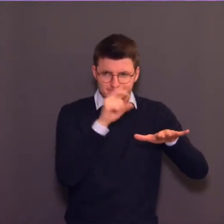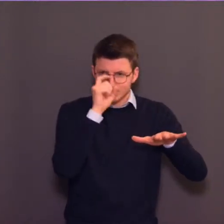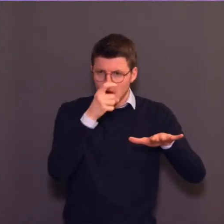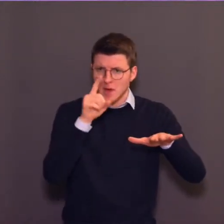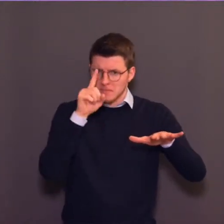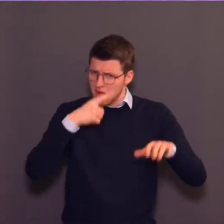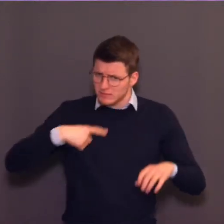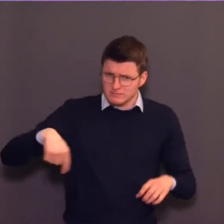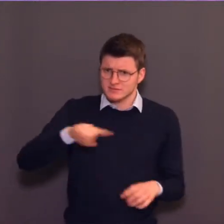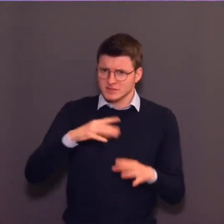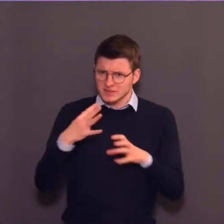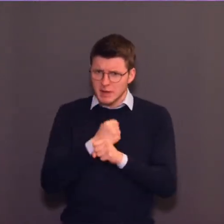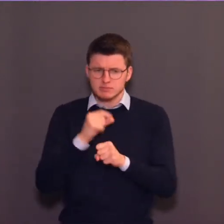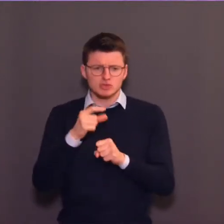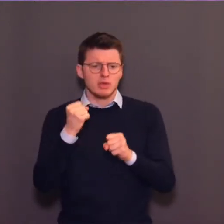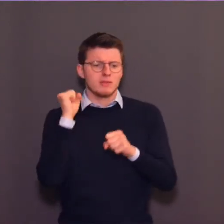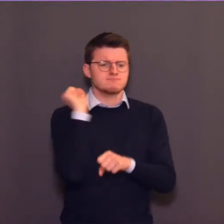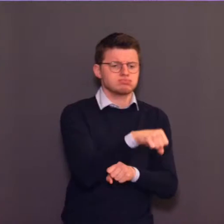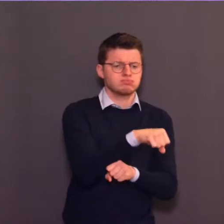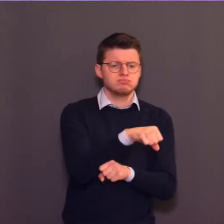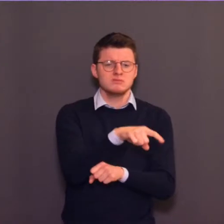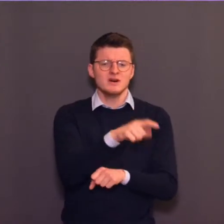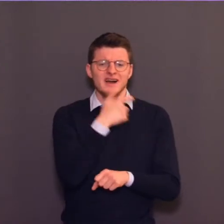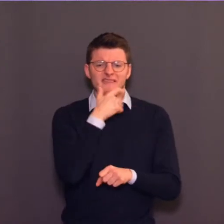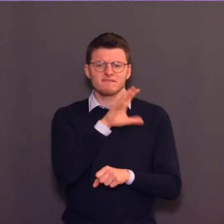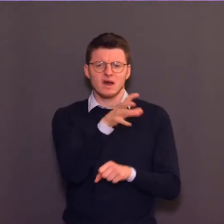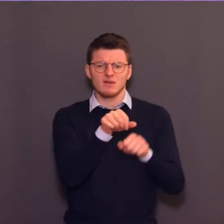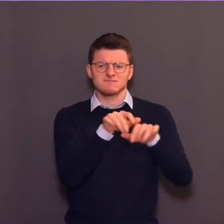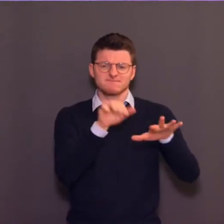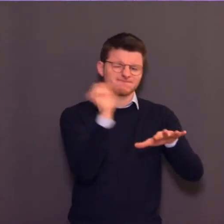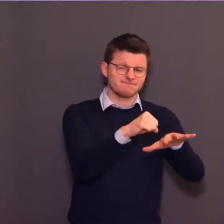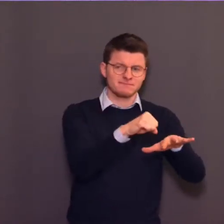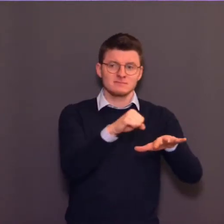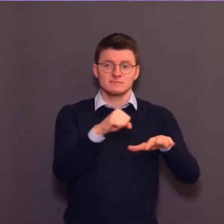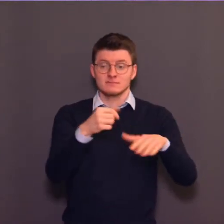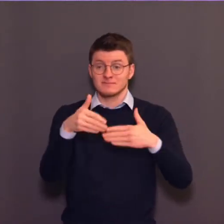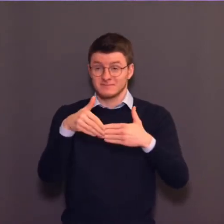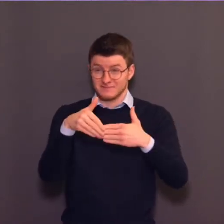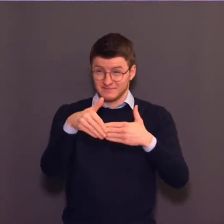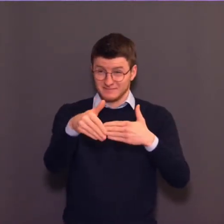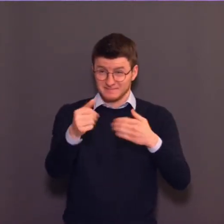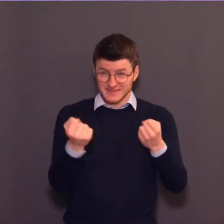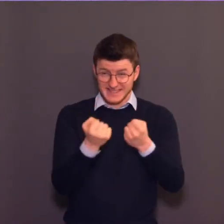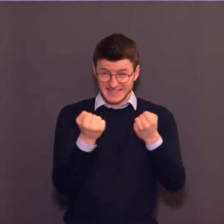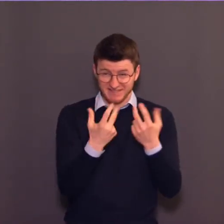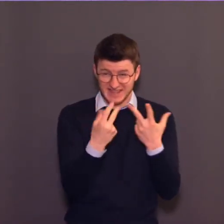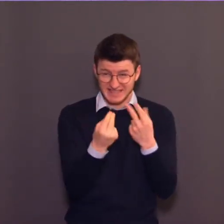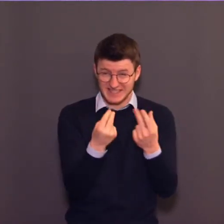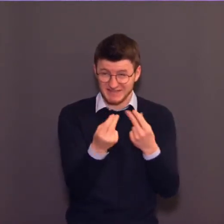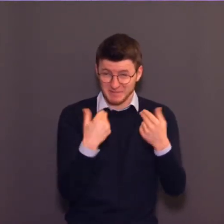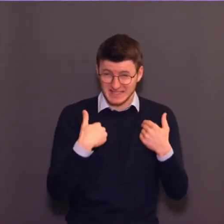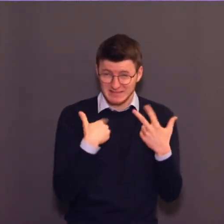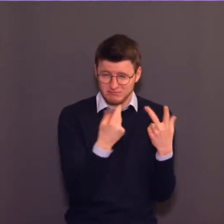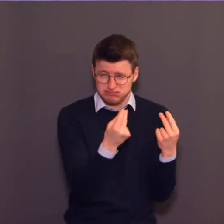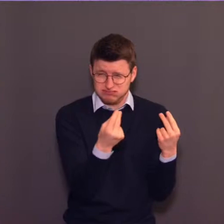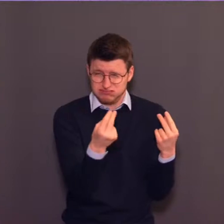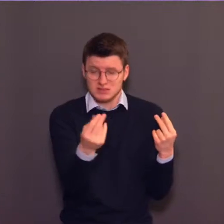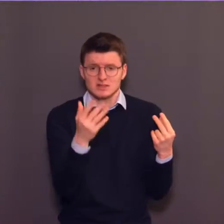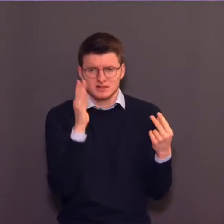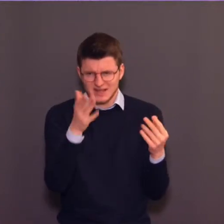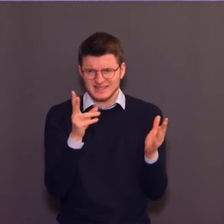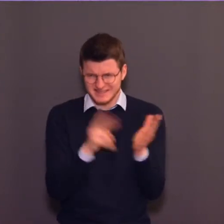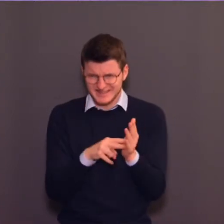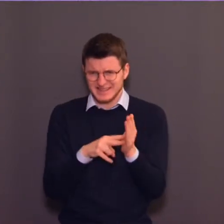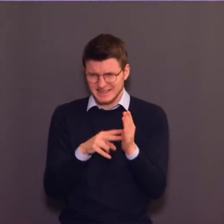De vaccinatie zal zorgen voor betere tijden. Maar het komt er nu op aan om de druk op de ziekenhuizen en meer